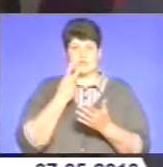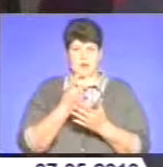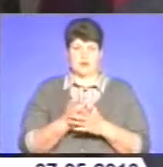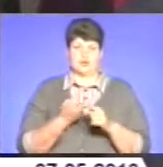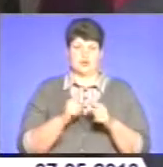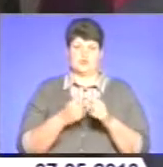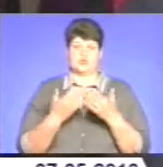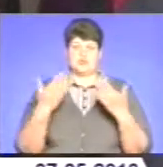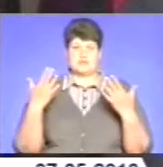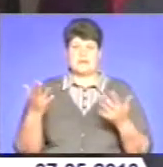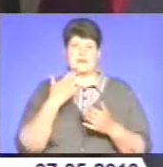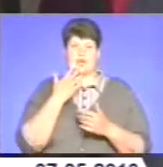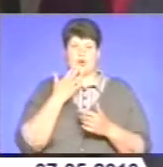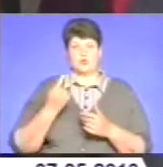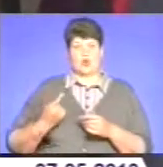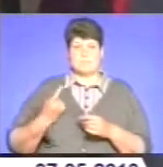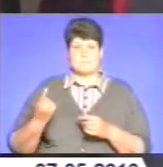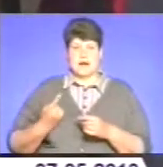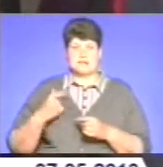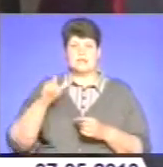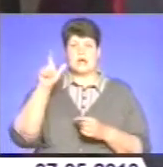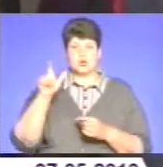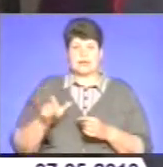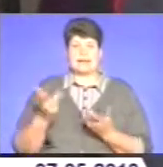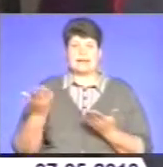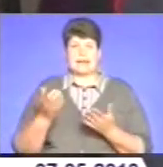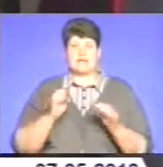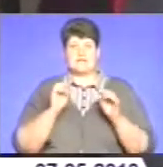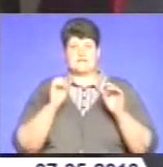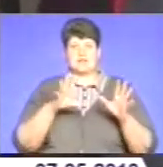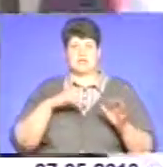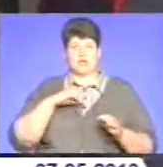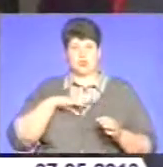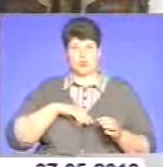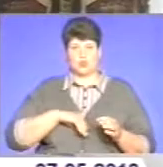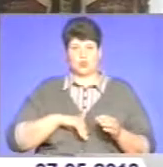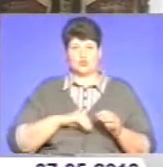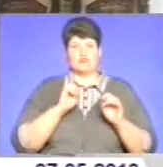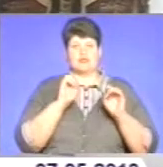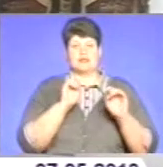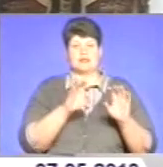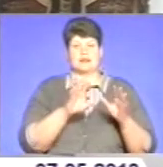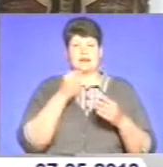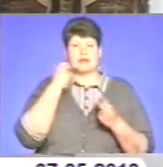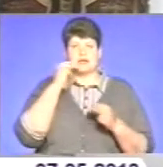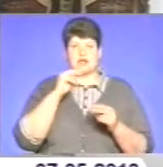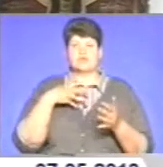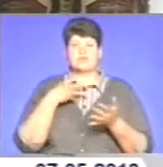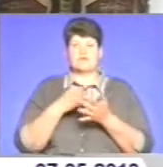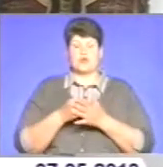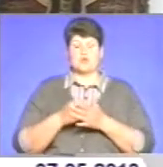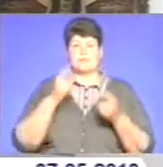прекрасну виставку народного майстра, людини, яка віддає душу, віддає найкращі свої